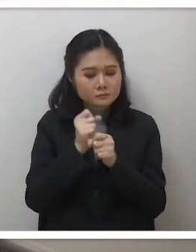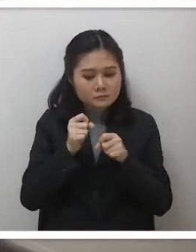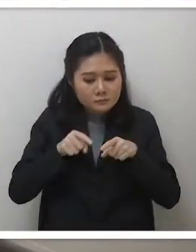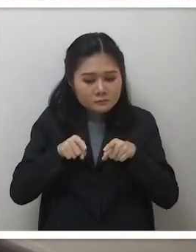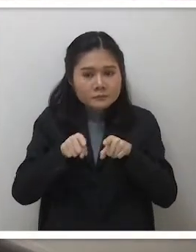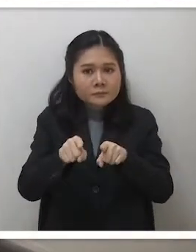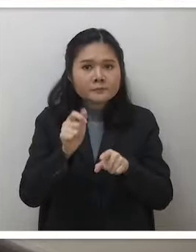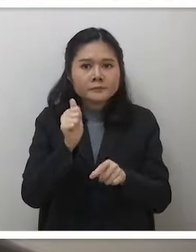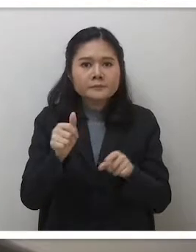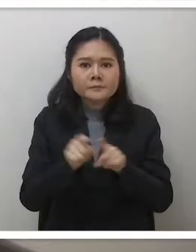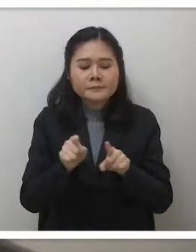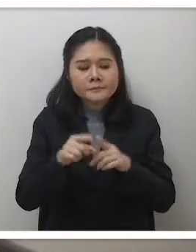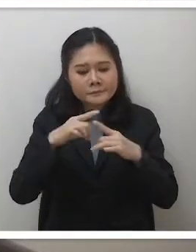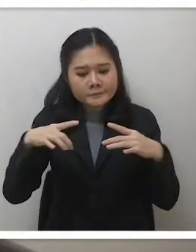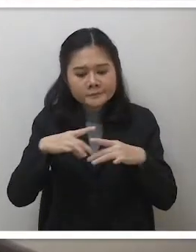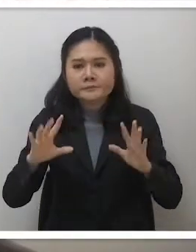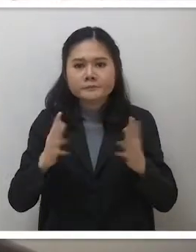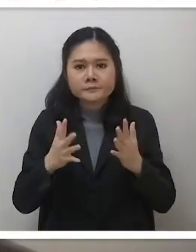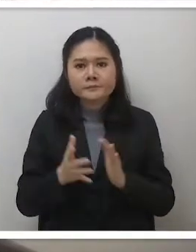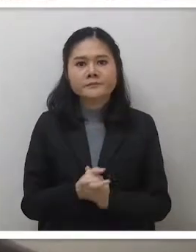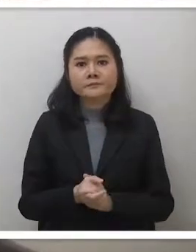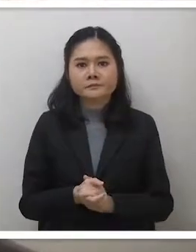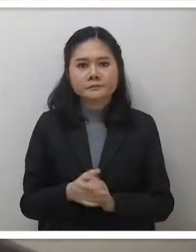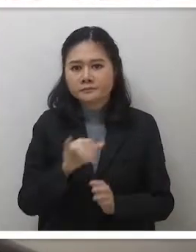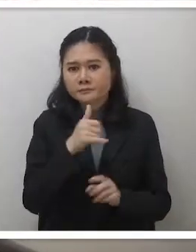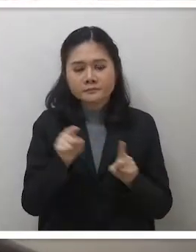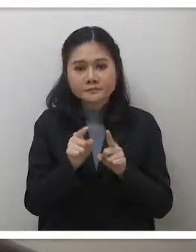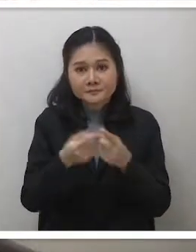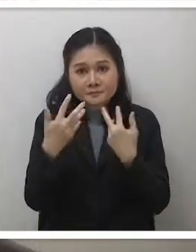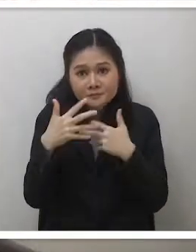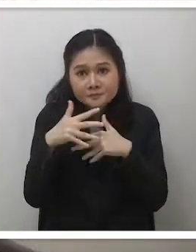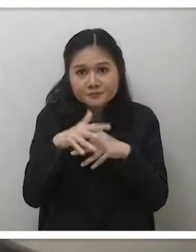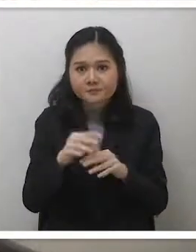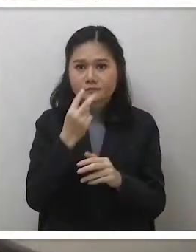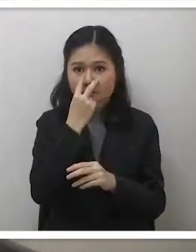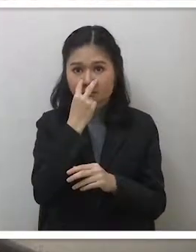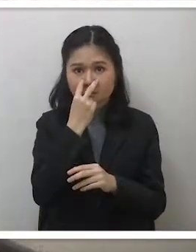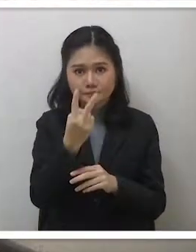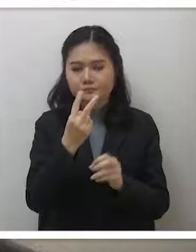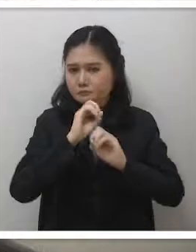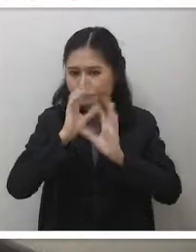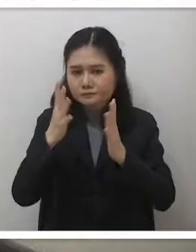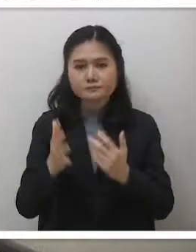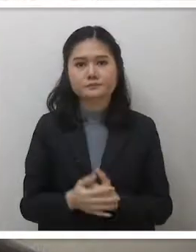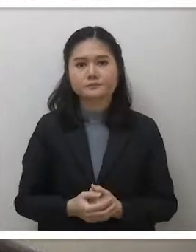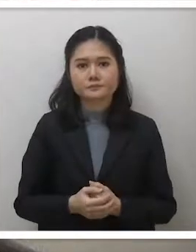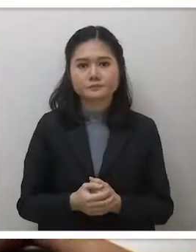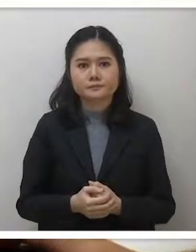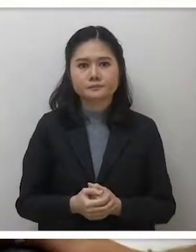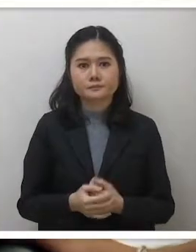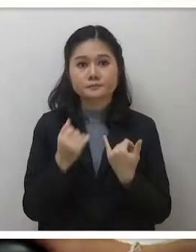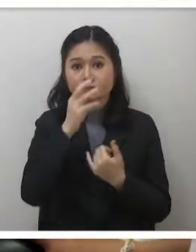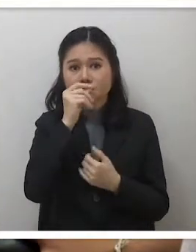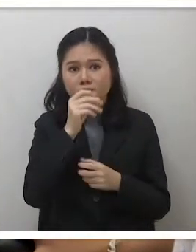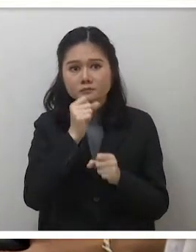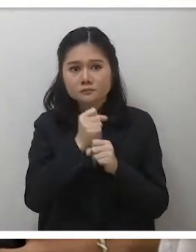ได้มันไม่ใช่ขัดแย้งเกินไปหรือไม่ใช่กลมกลืนเกินไปจนแบบมองไม่ชัดอะไรเงี้ยนะครับเราก็ล